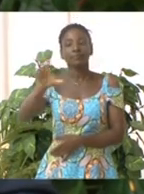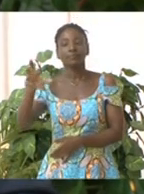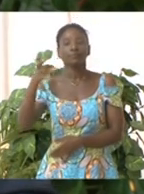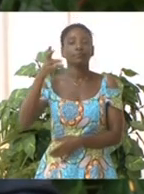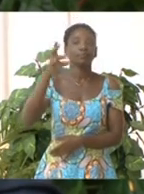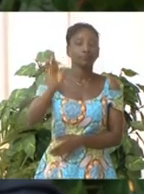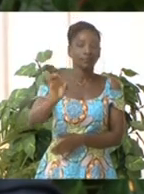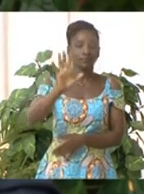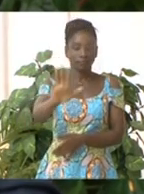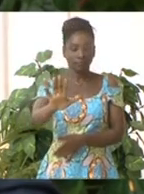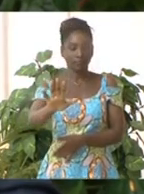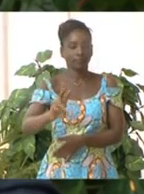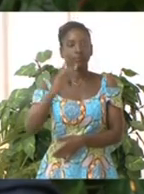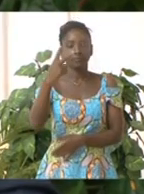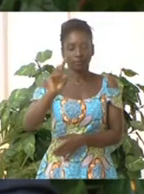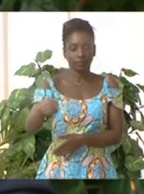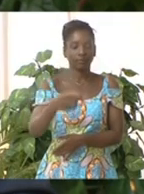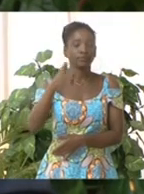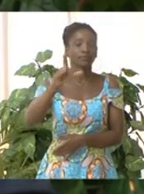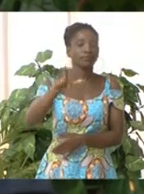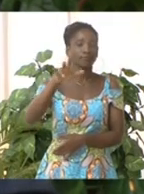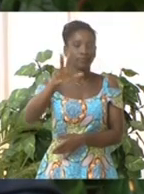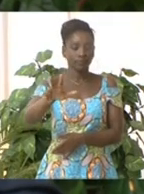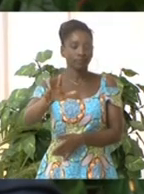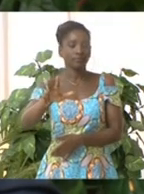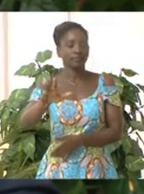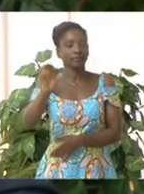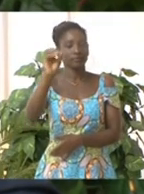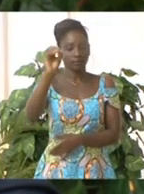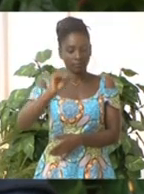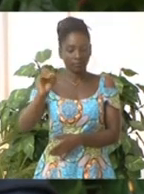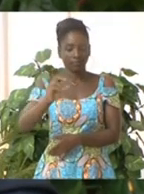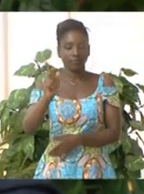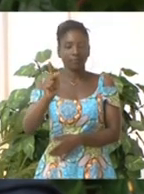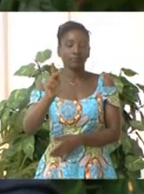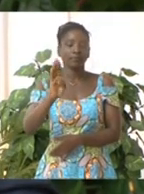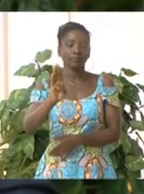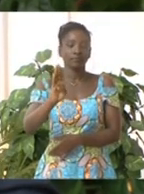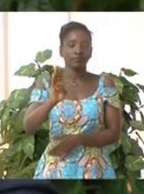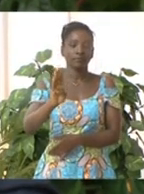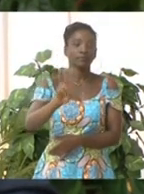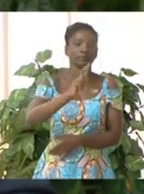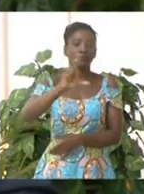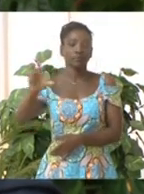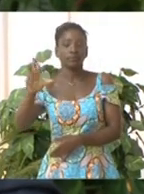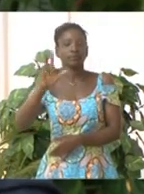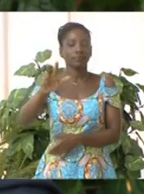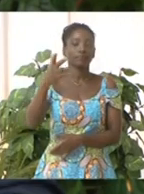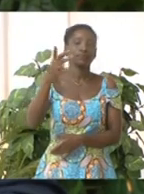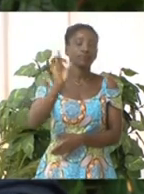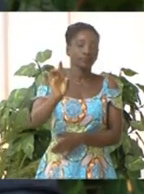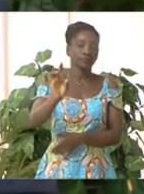385 voix, soit 2,23%. Kwadio Conan Bertin, 338 voix,